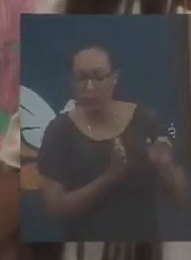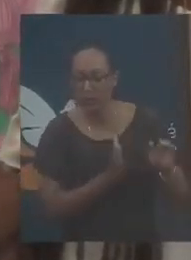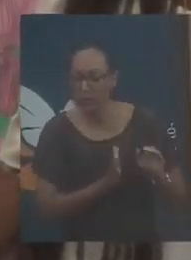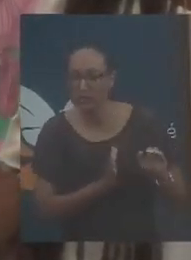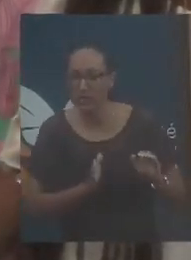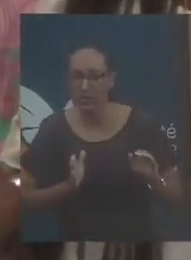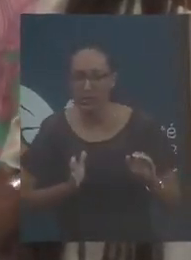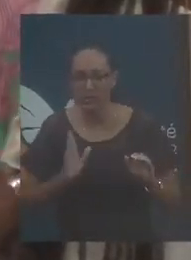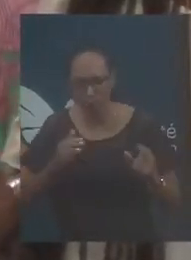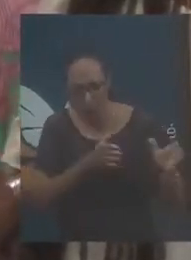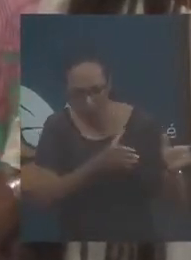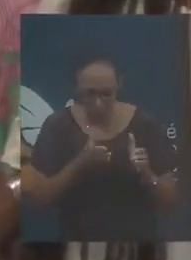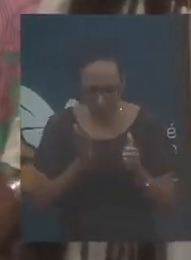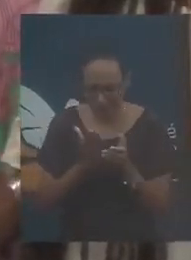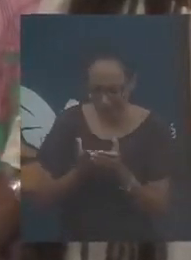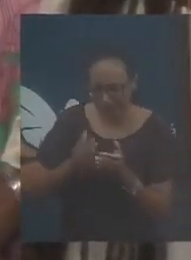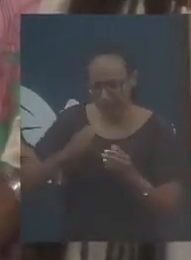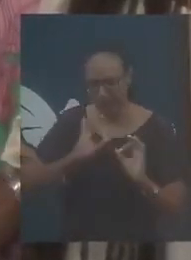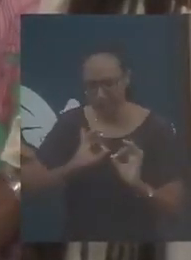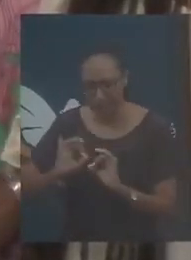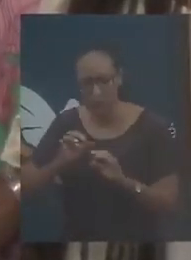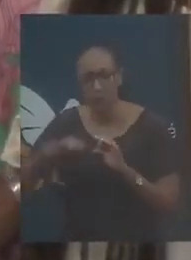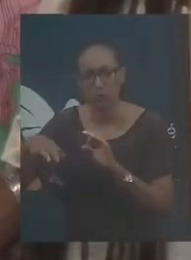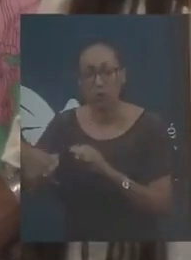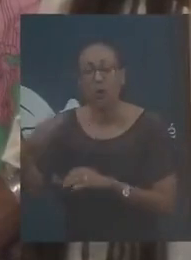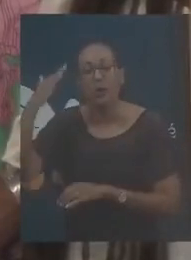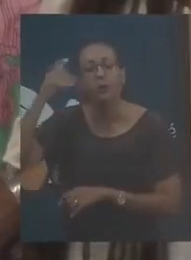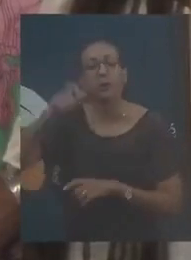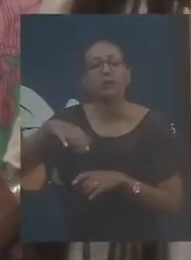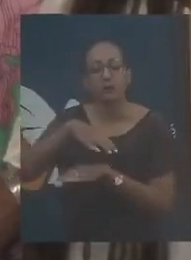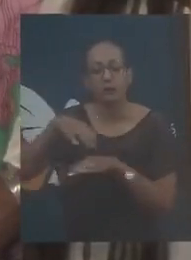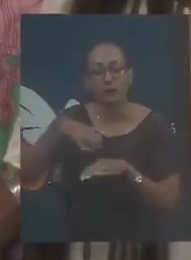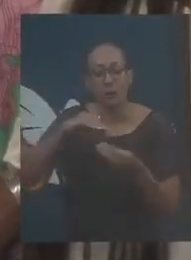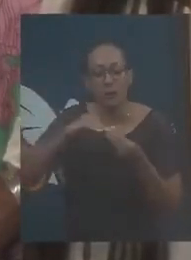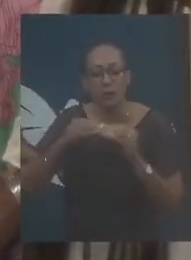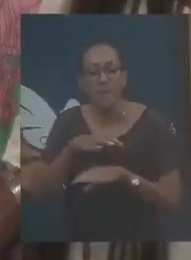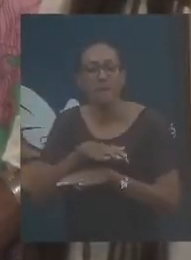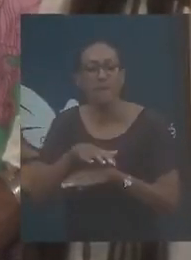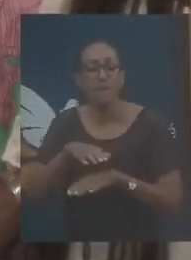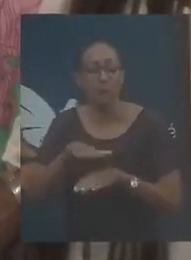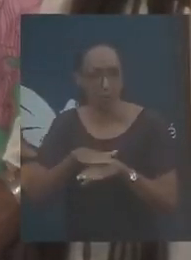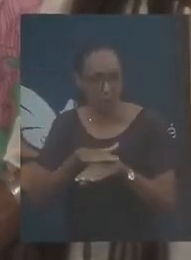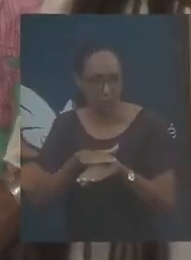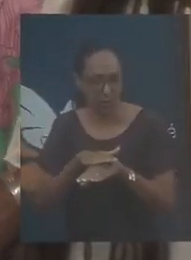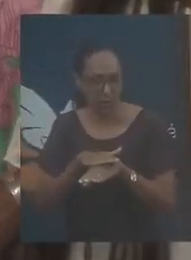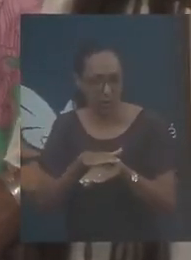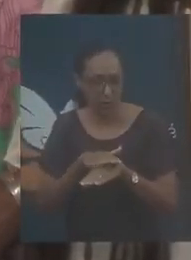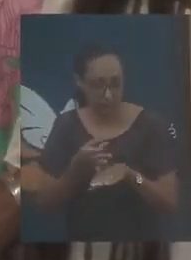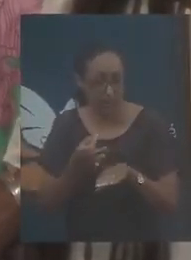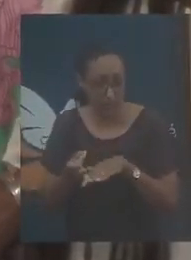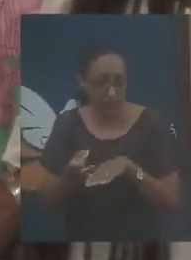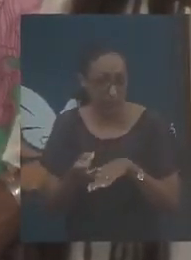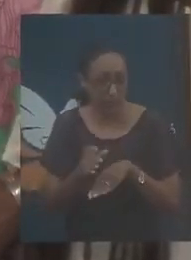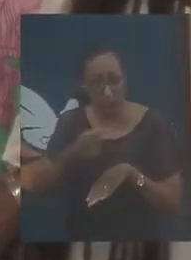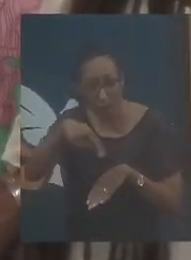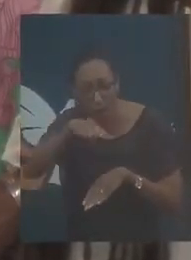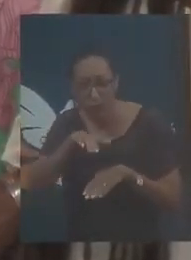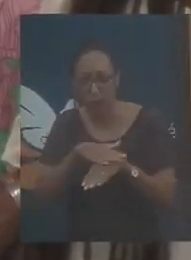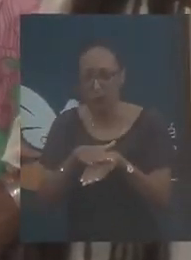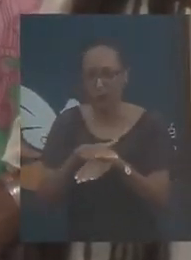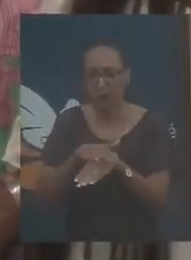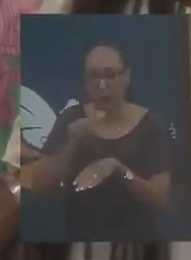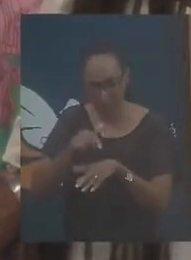classés sans suite. Si le préfet dit que c'est un problème politique, alors pourquoi vous, les politiques, vous ne voulez pas comprendre que c'est un